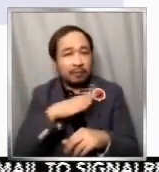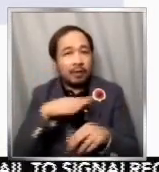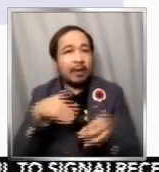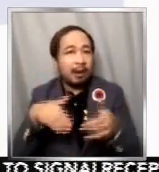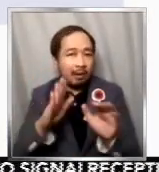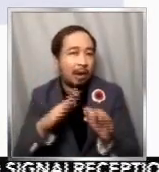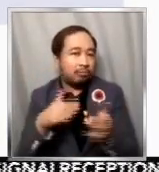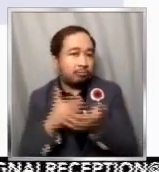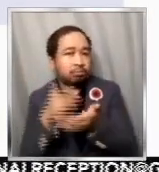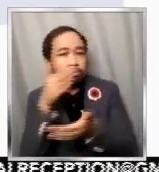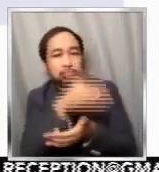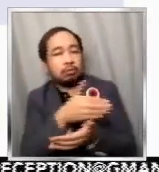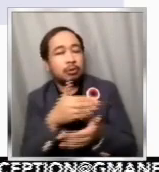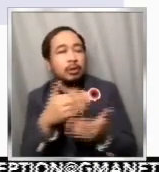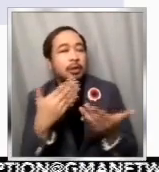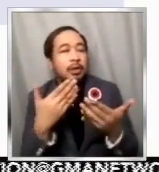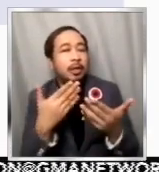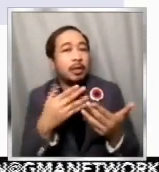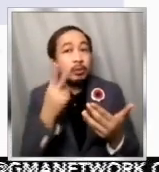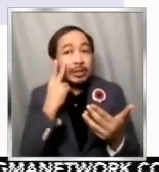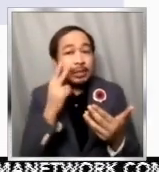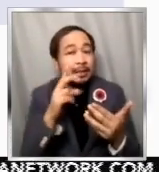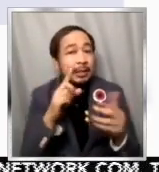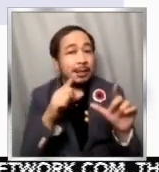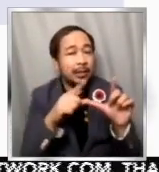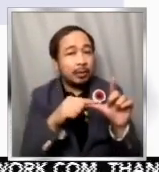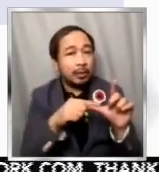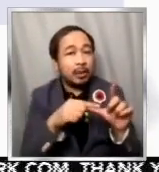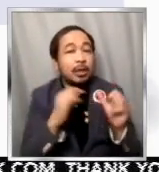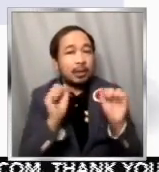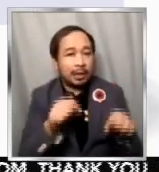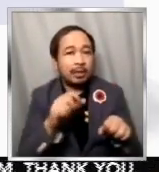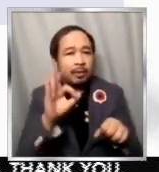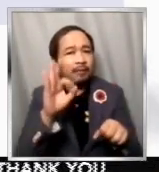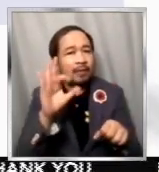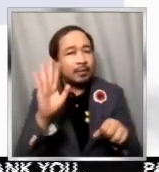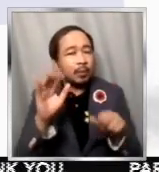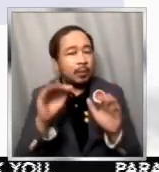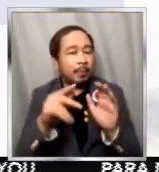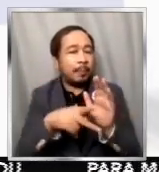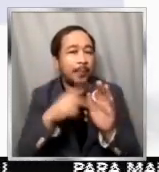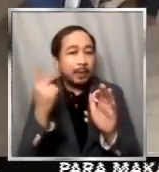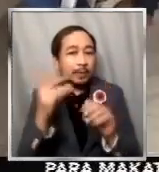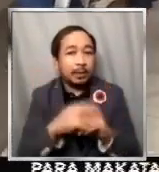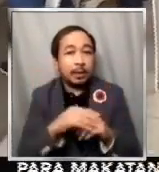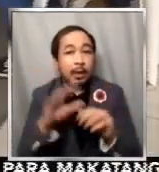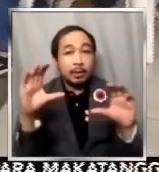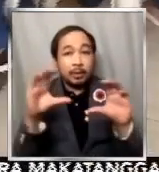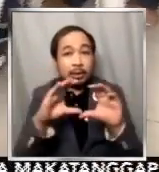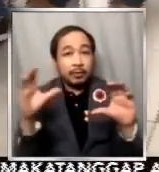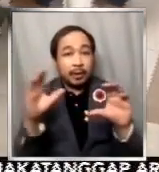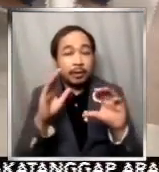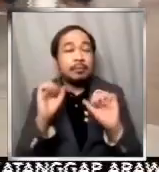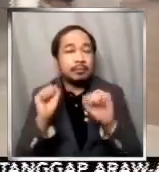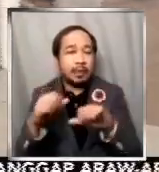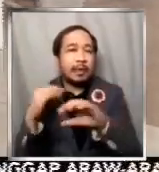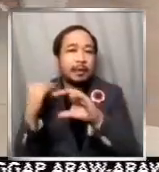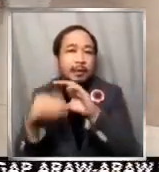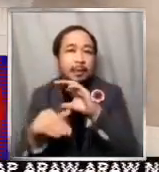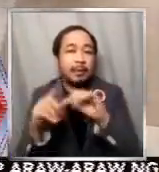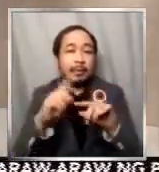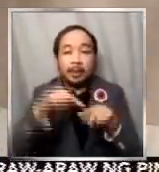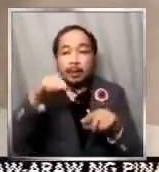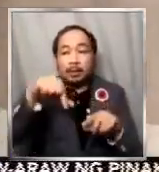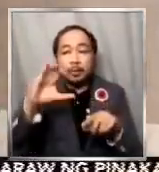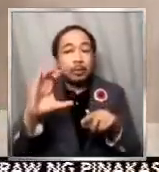mga link makikita sa June Andeng Facebook page. Ang certificate i-email sa'yo. Pero sa Quezon City Hall,